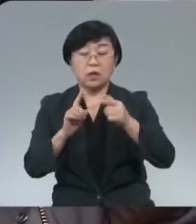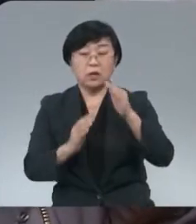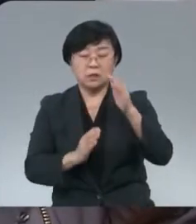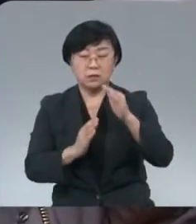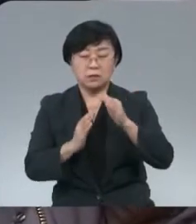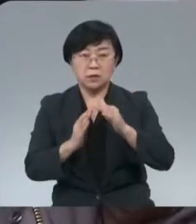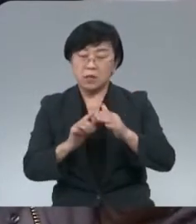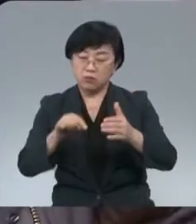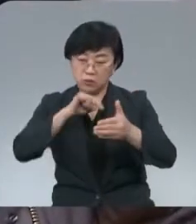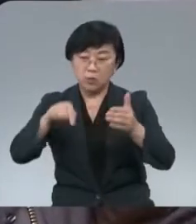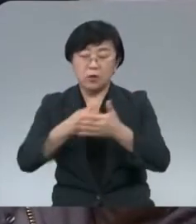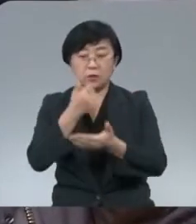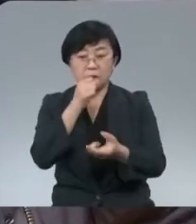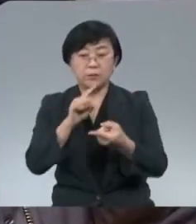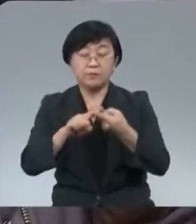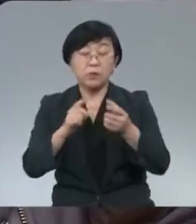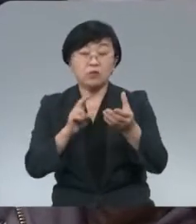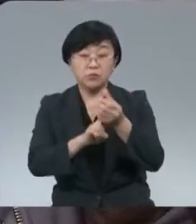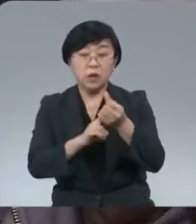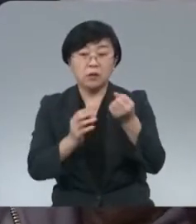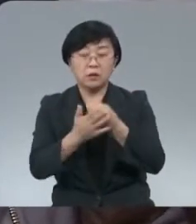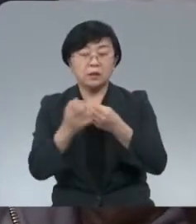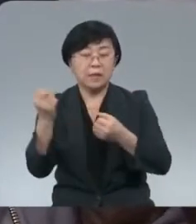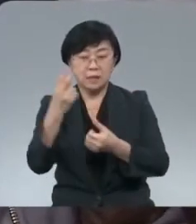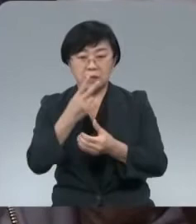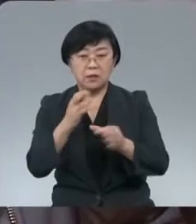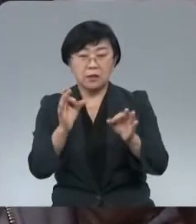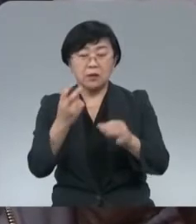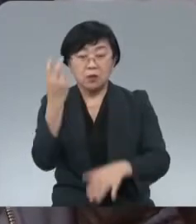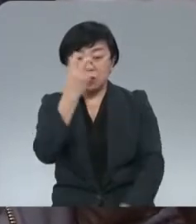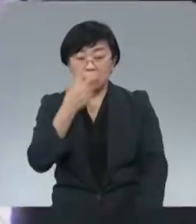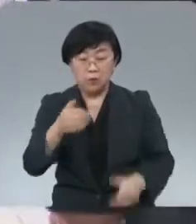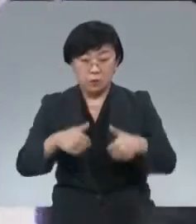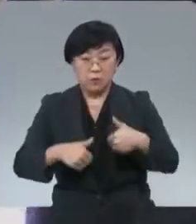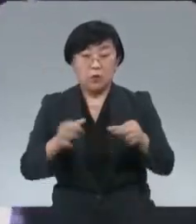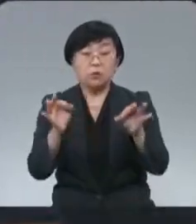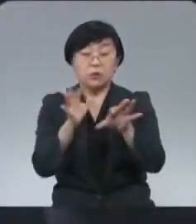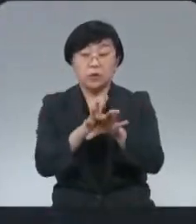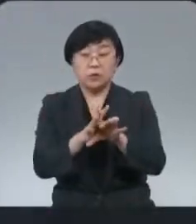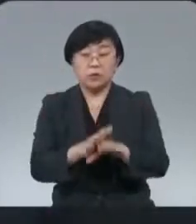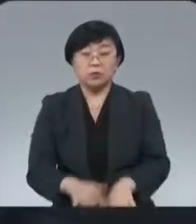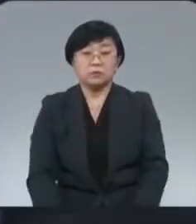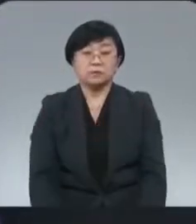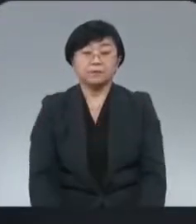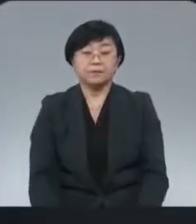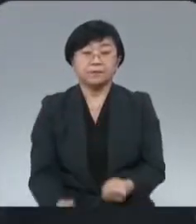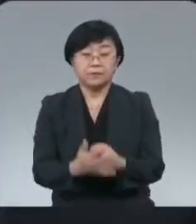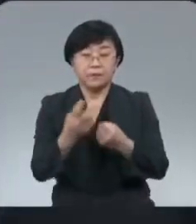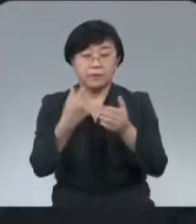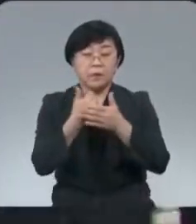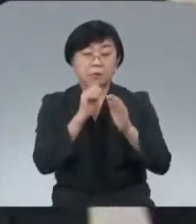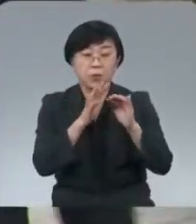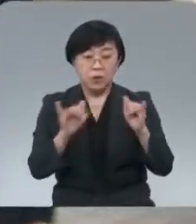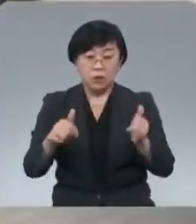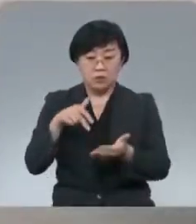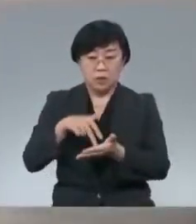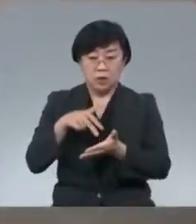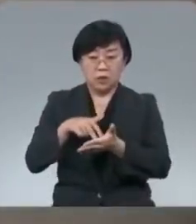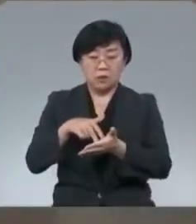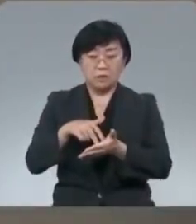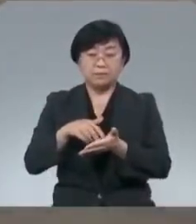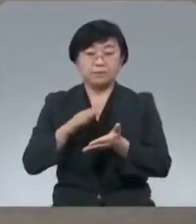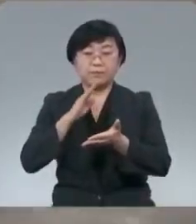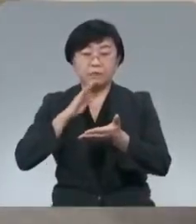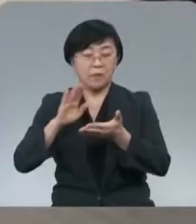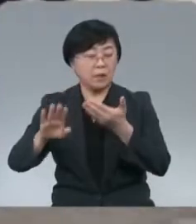크게 내부적으로도 좀 검토되어져서 다시 이런 일이 없어져야 할 것이고. 검찰은 변호인 주장에 대해 명백히